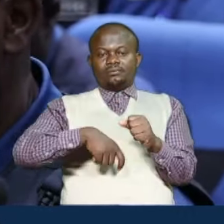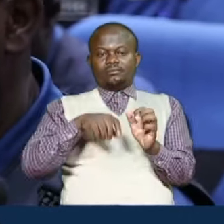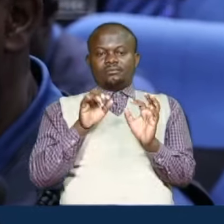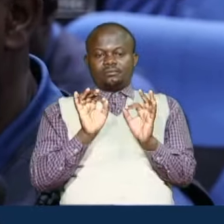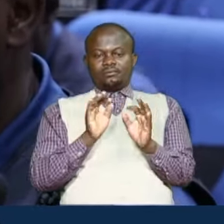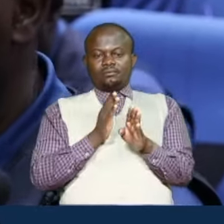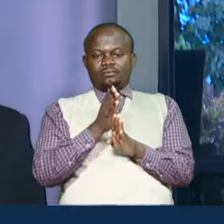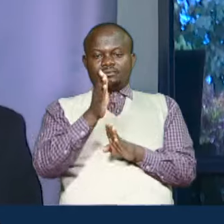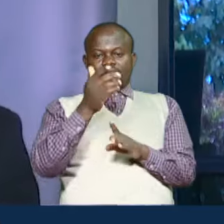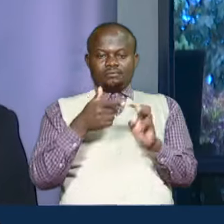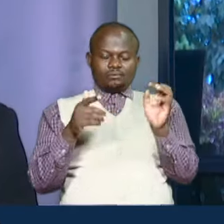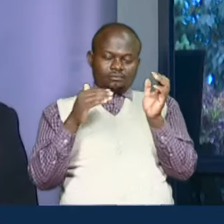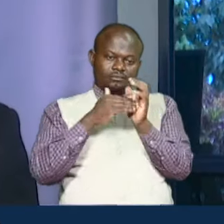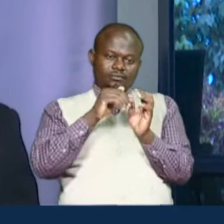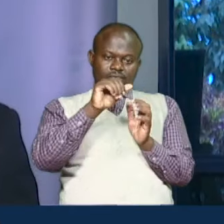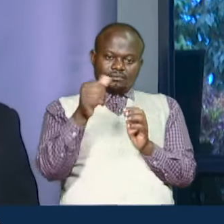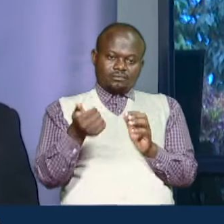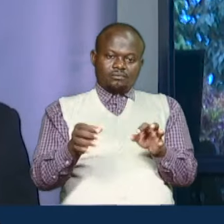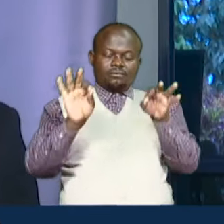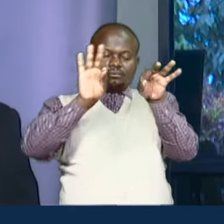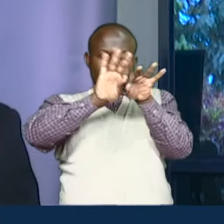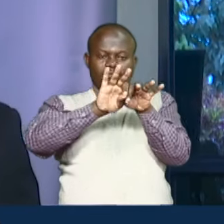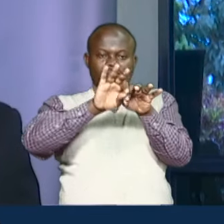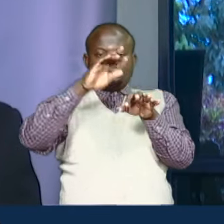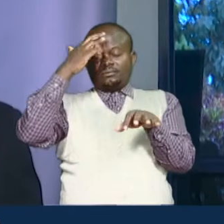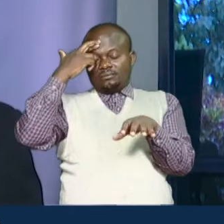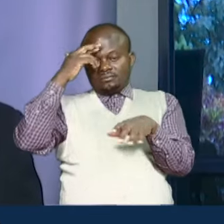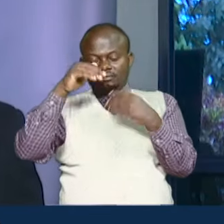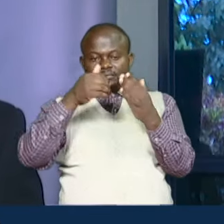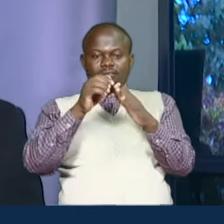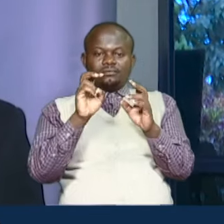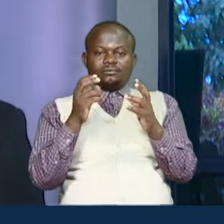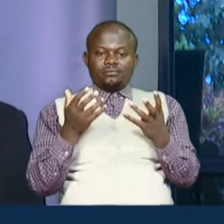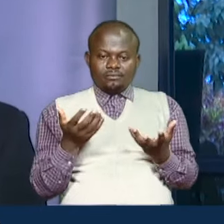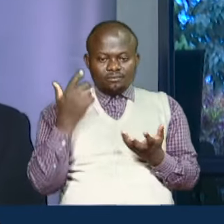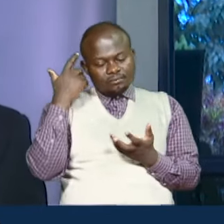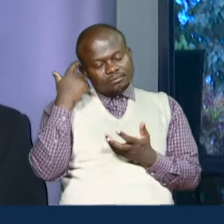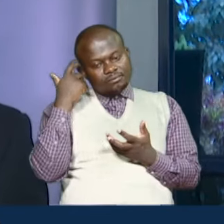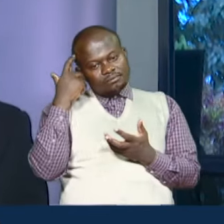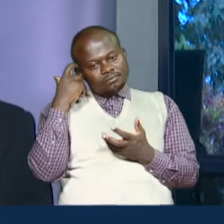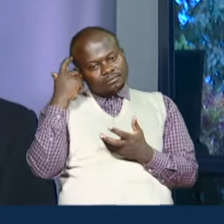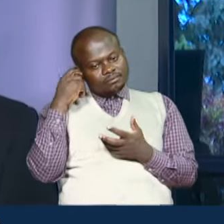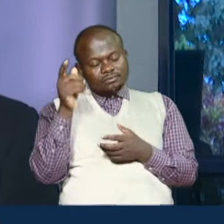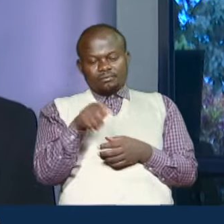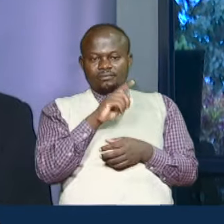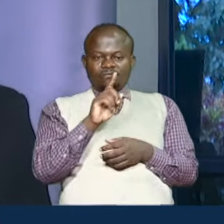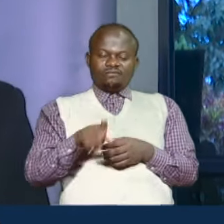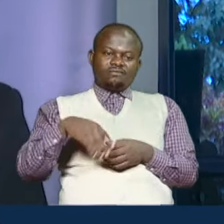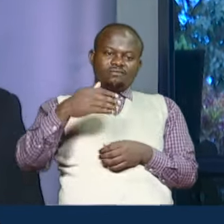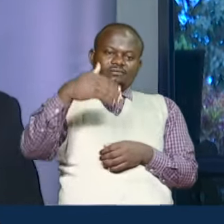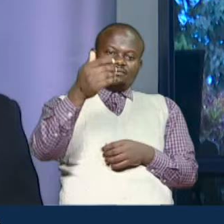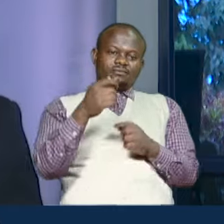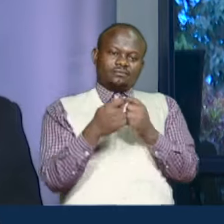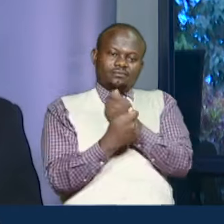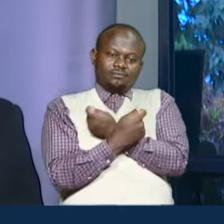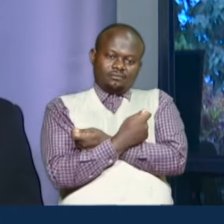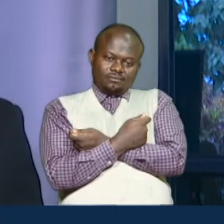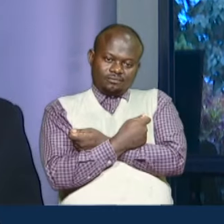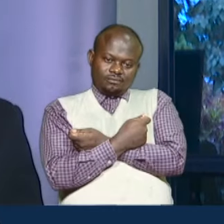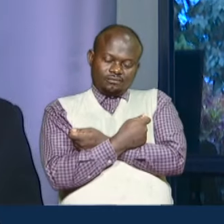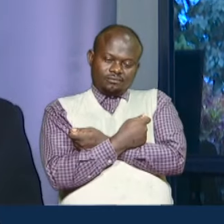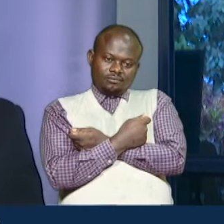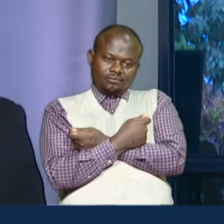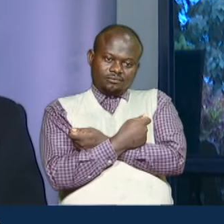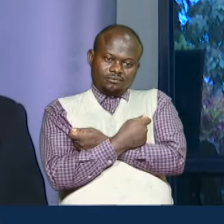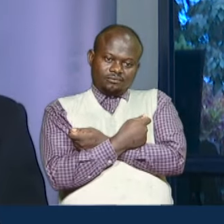inyangamugayo. Ariko ikindi cyangombwa ni uko twibukiranyije yuko ibyaha bigenda bihindura isura, bikaba ngombwa